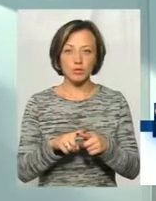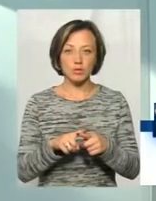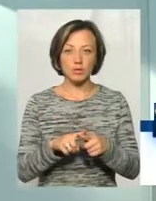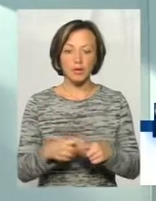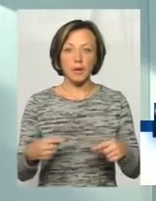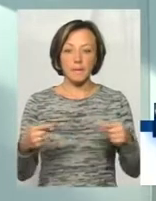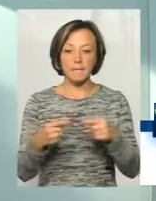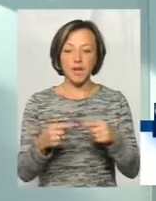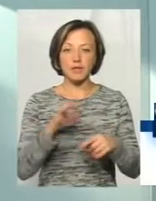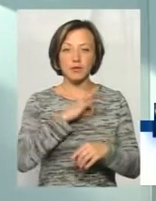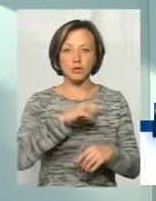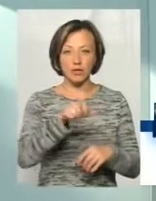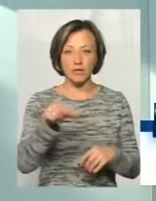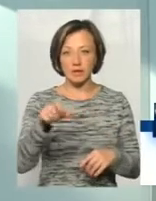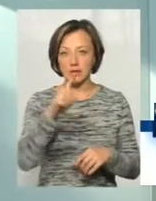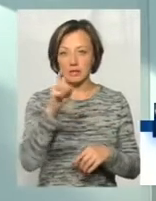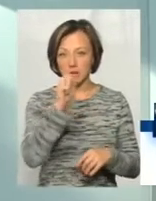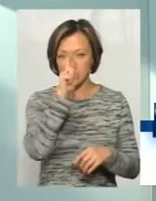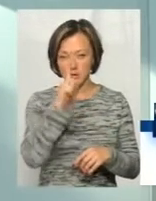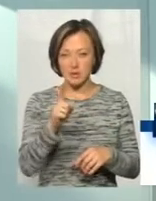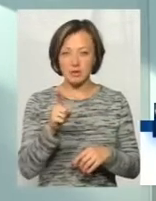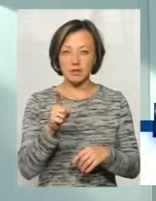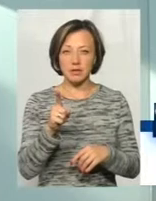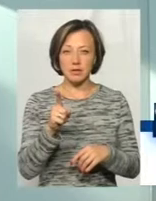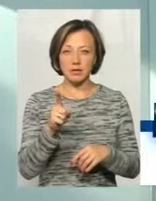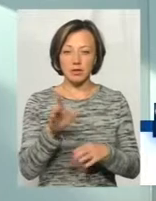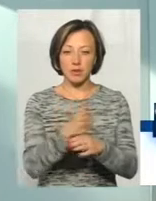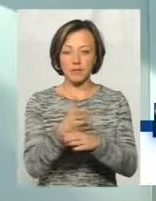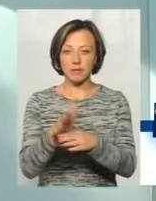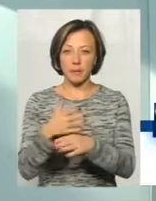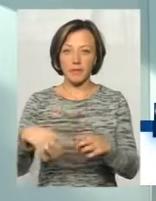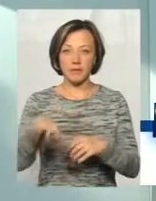певне споживання, яке було там за місяць, воно якби розкидається